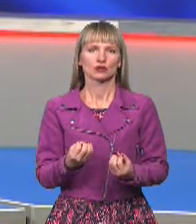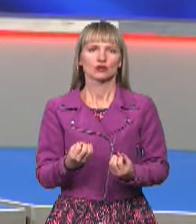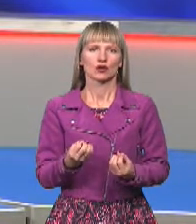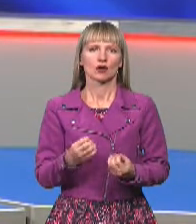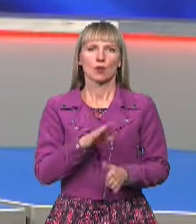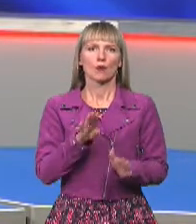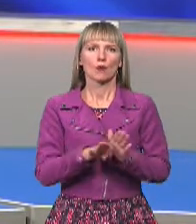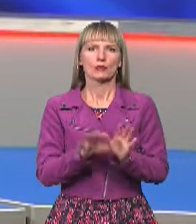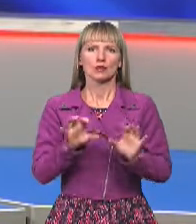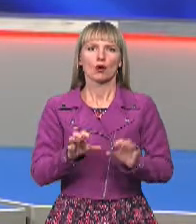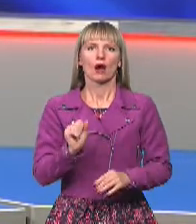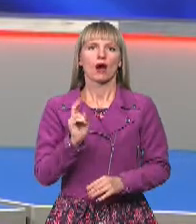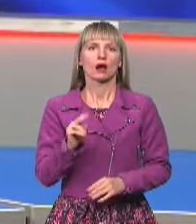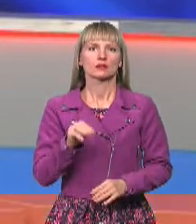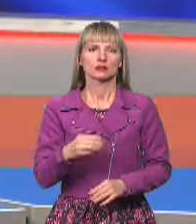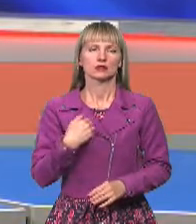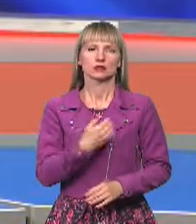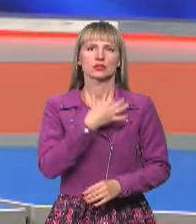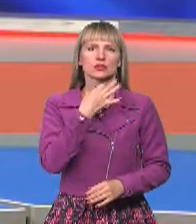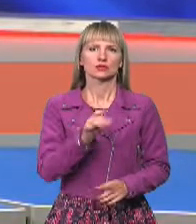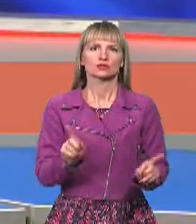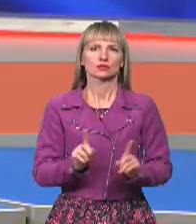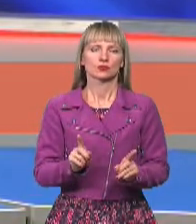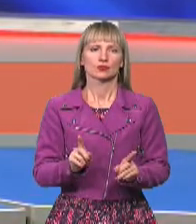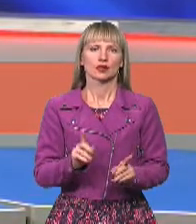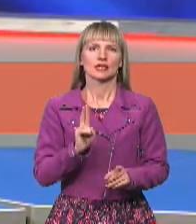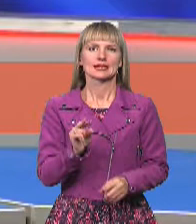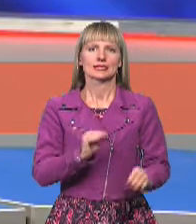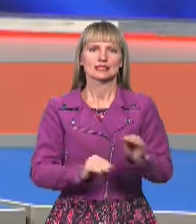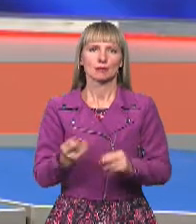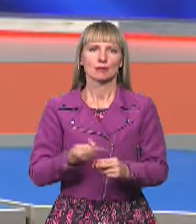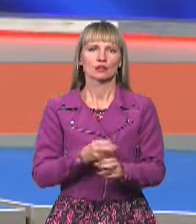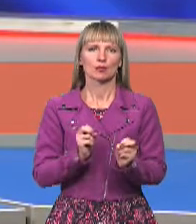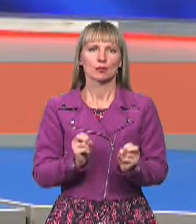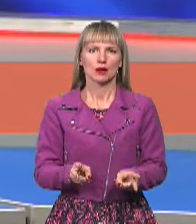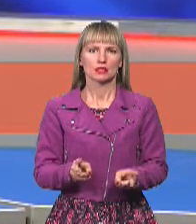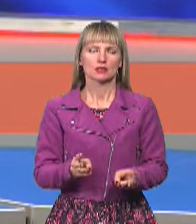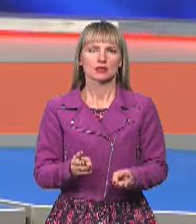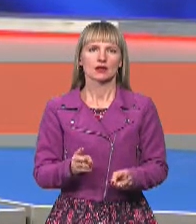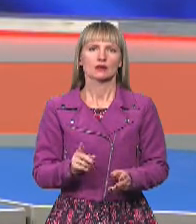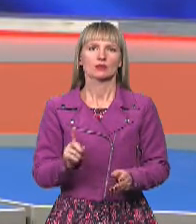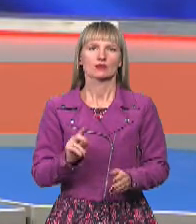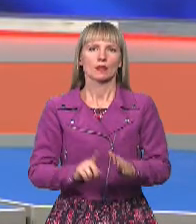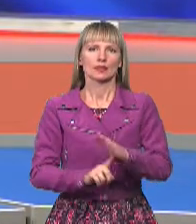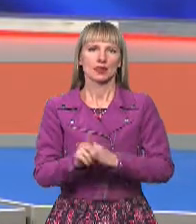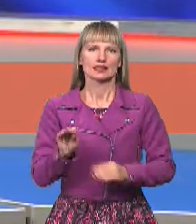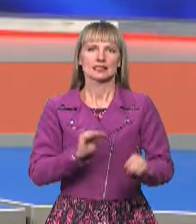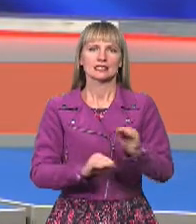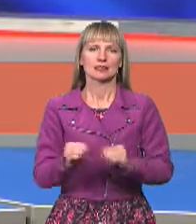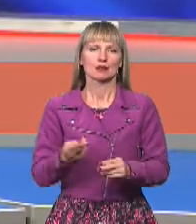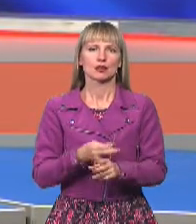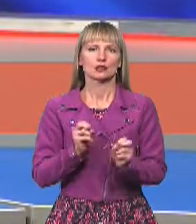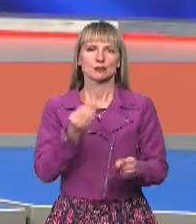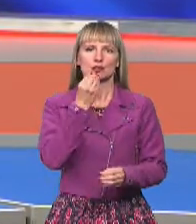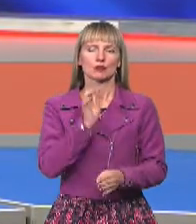акты. Я хочу сказать, что к системе безопасности, внедрению системы безопасности пищевых